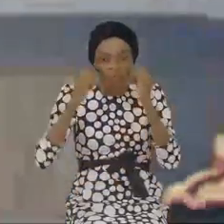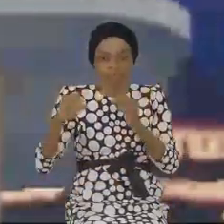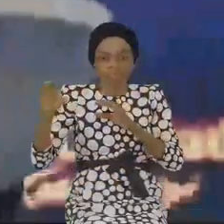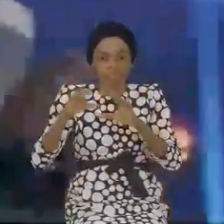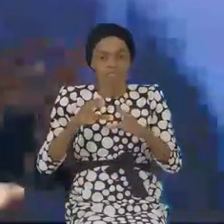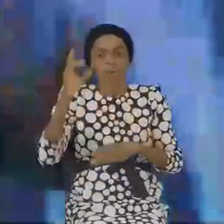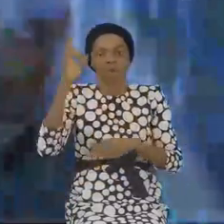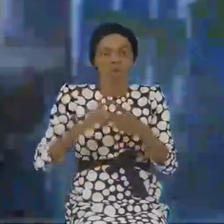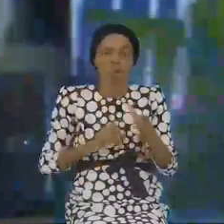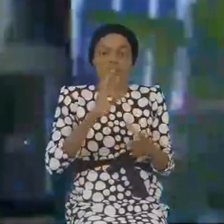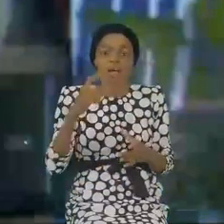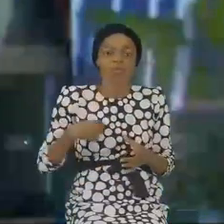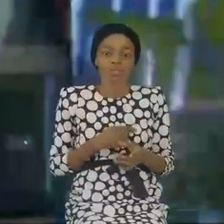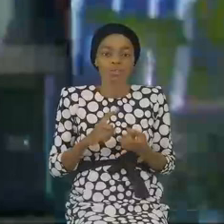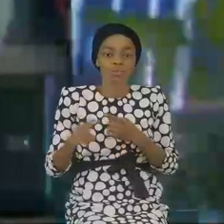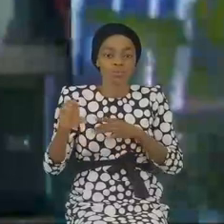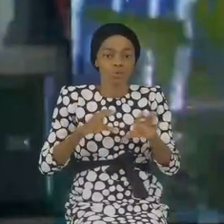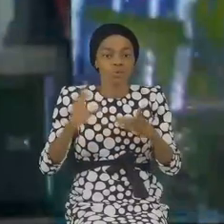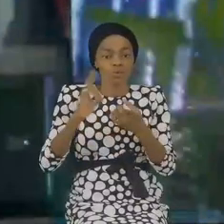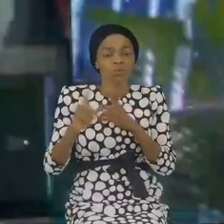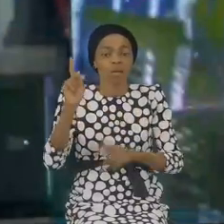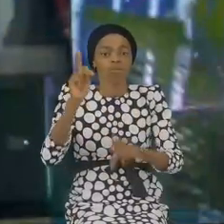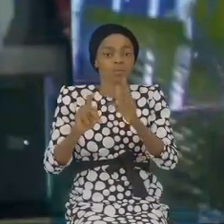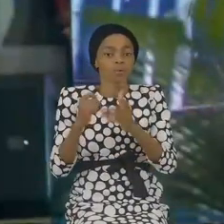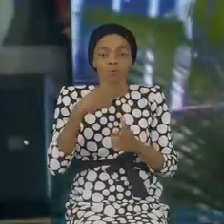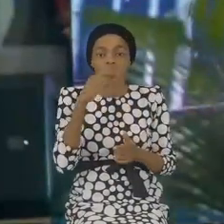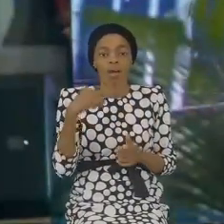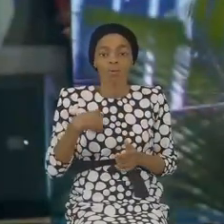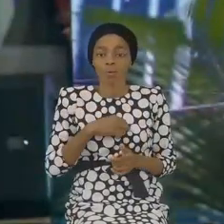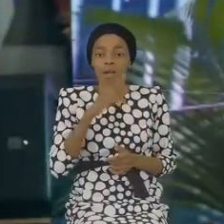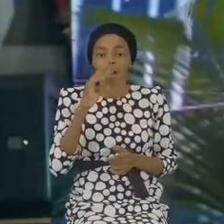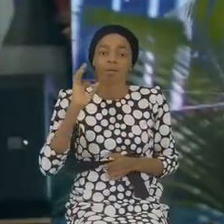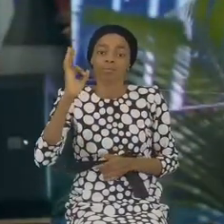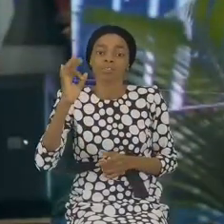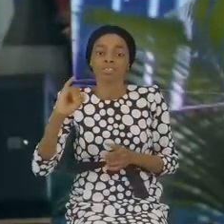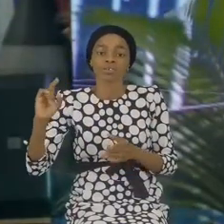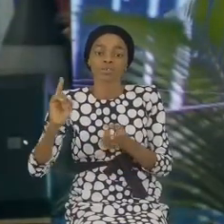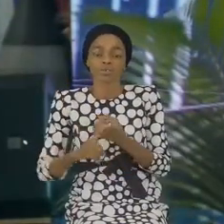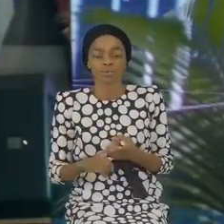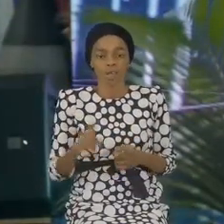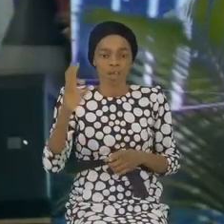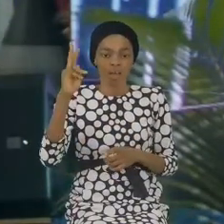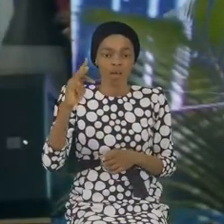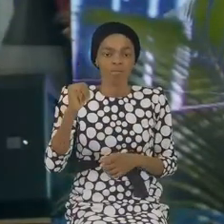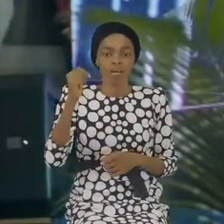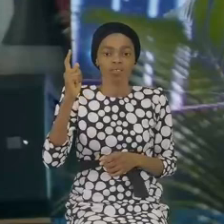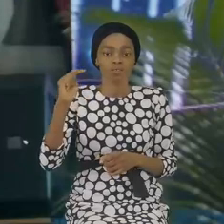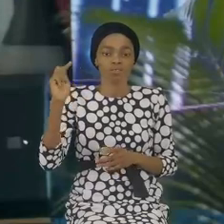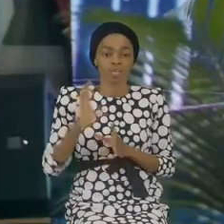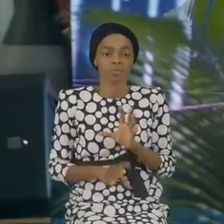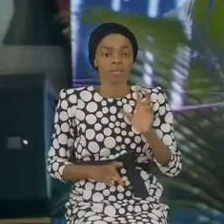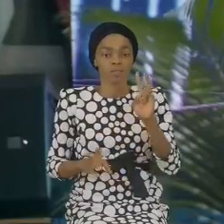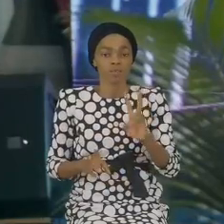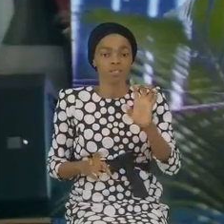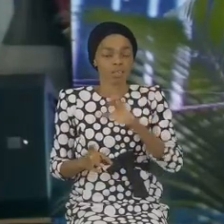faire aujourd'hui au peuple à qui nous prêchons? Voyons Matthieu chapitre 28, verset 18.